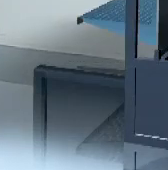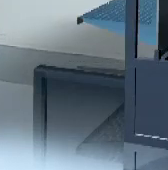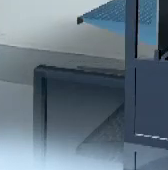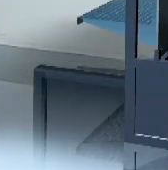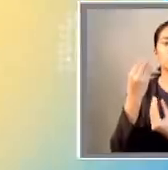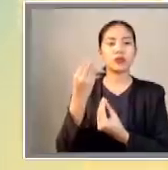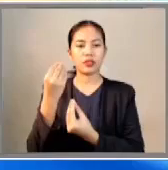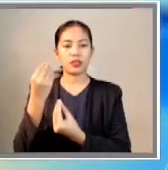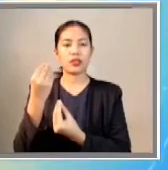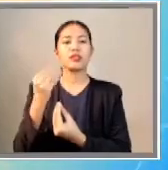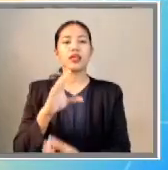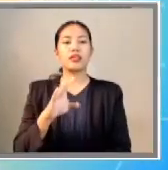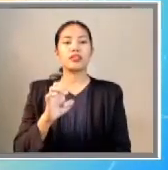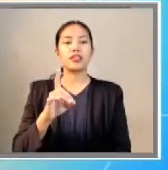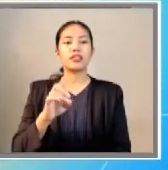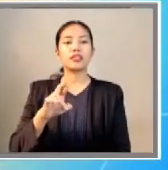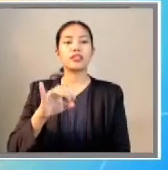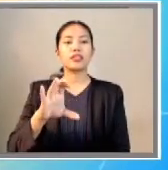Castillo. Cedric?